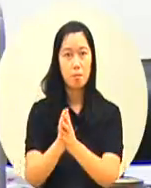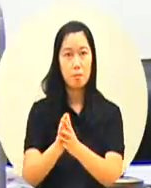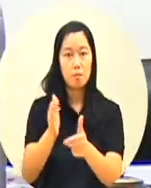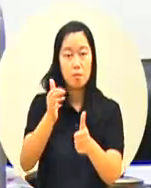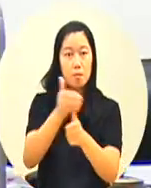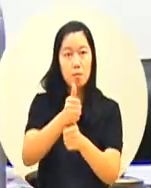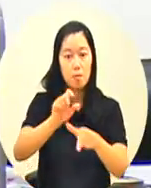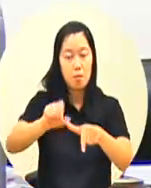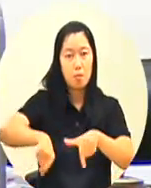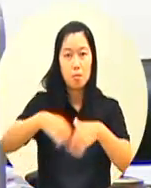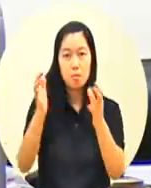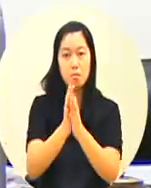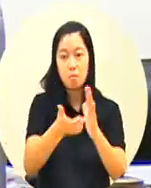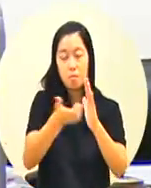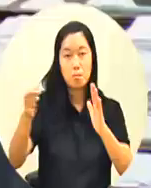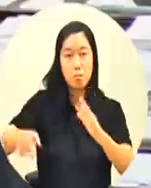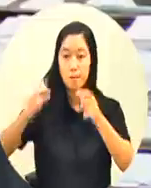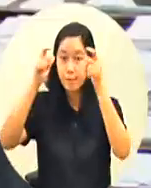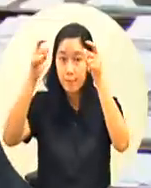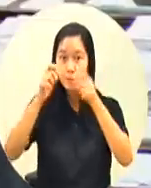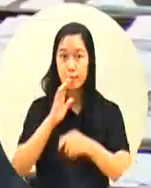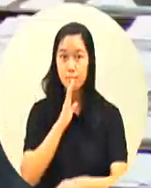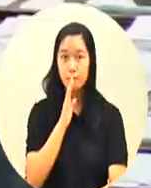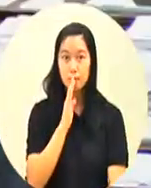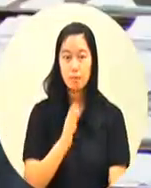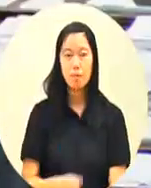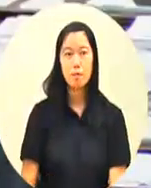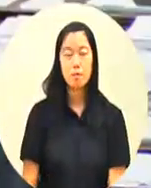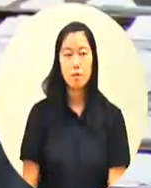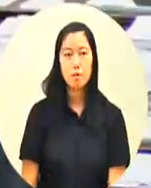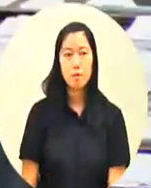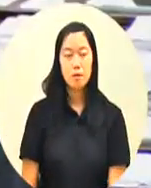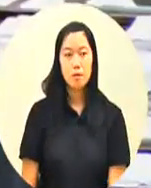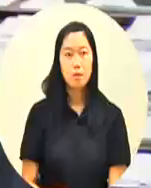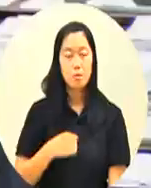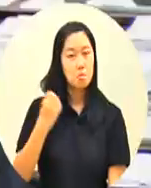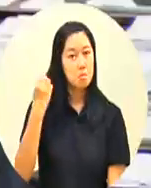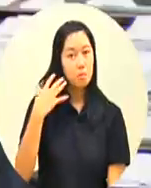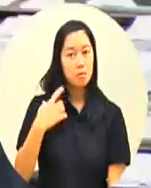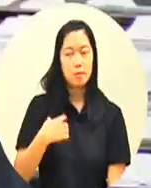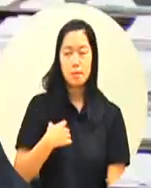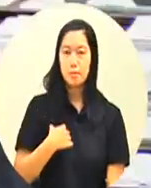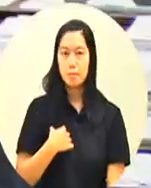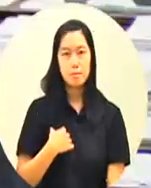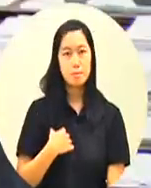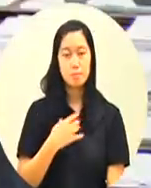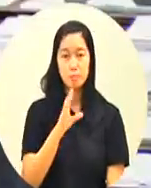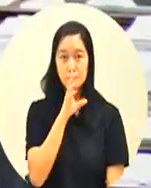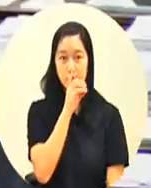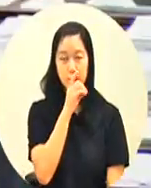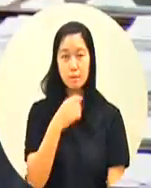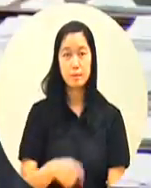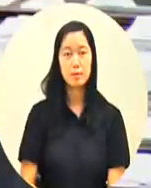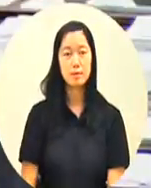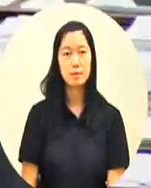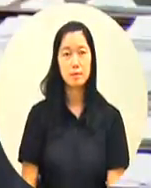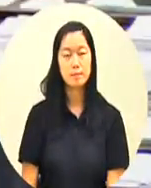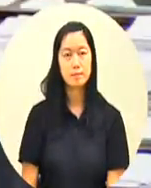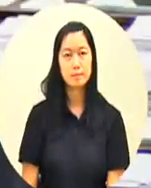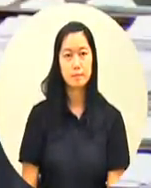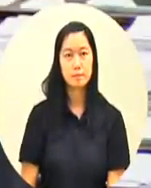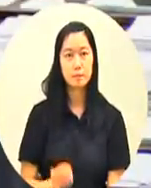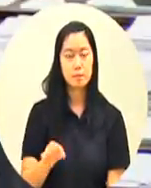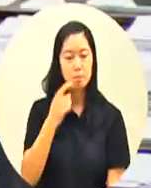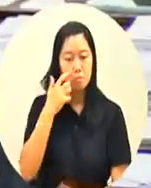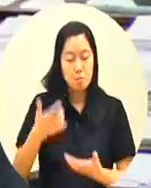迁在高雄了，对不对？好，我想啊，那这我就非常 care 这件事啊，所以我想要问一下简局长，那现在最